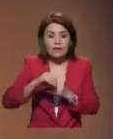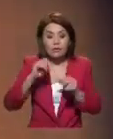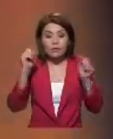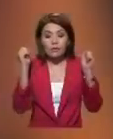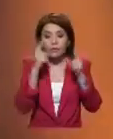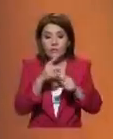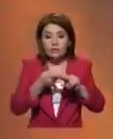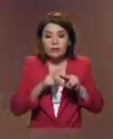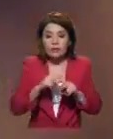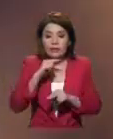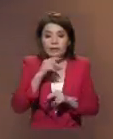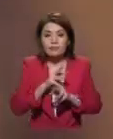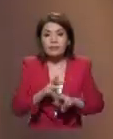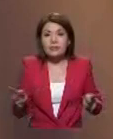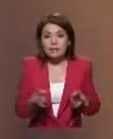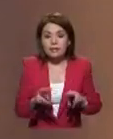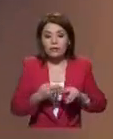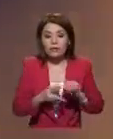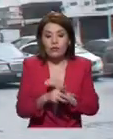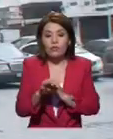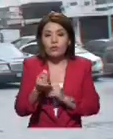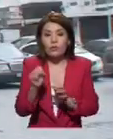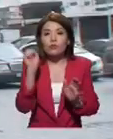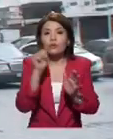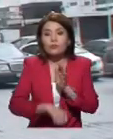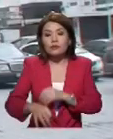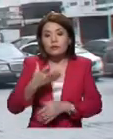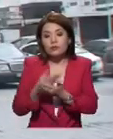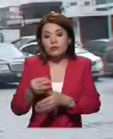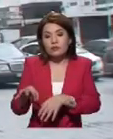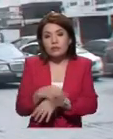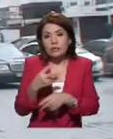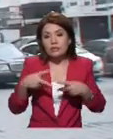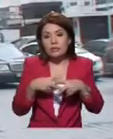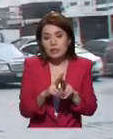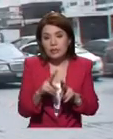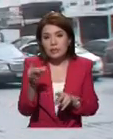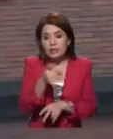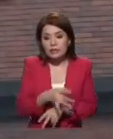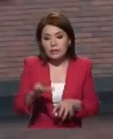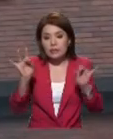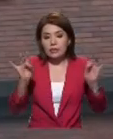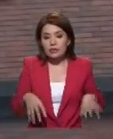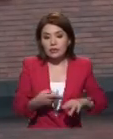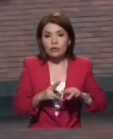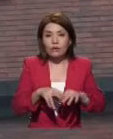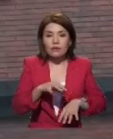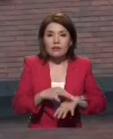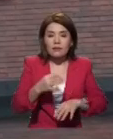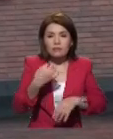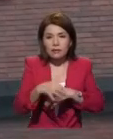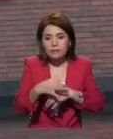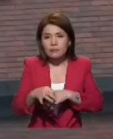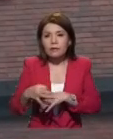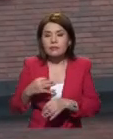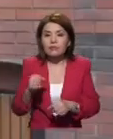экс-министра экономики Куандыка Бишимбаева подозревают в убийстве супруги в одном из столичных ресторанов. Родные погибшей сообщили, что на теле не было живого места,